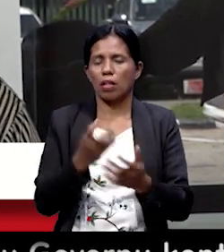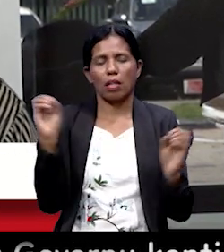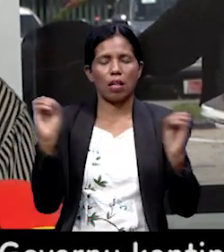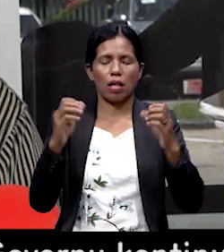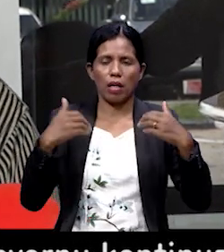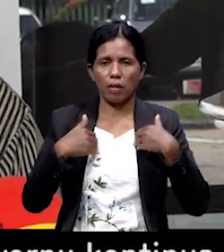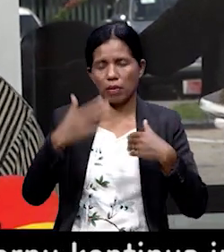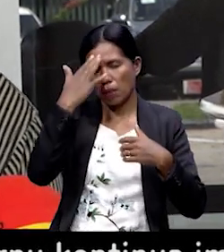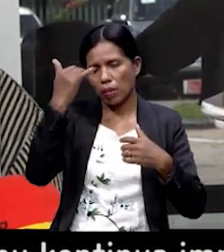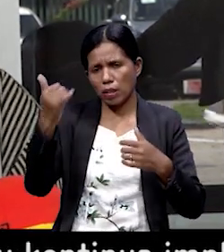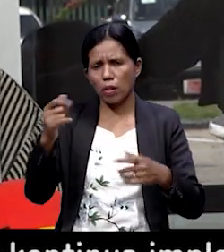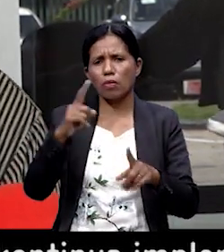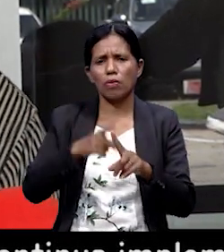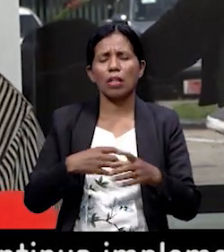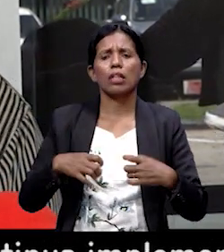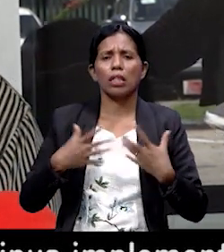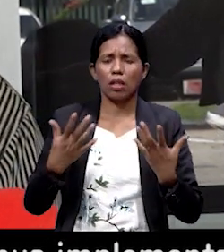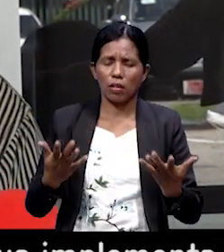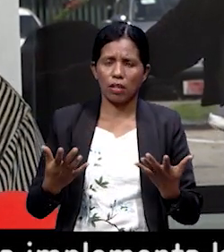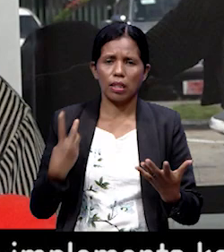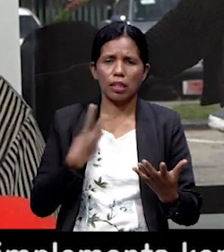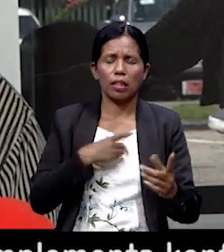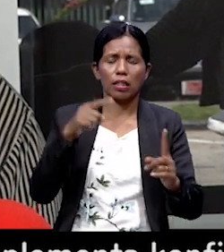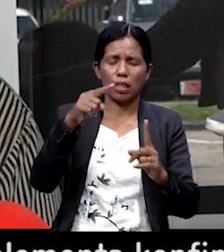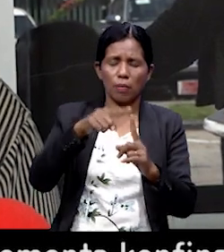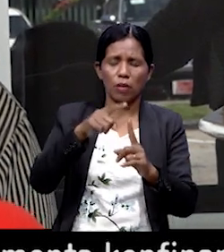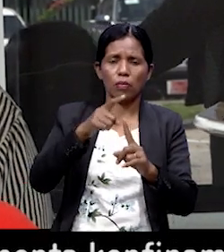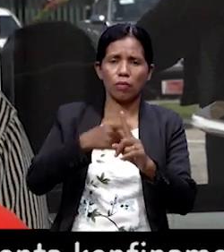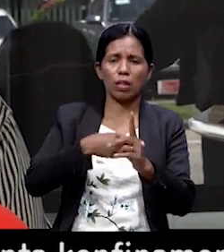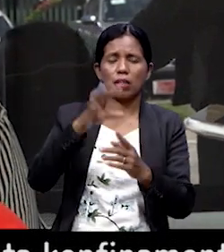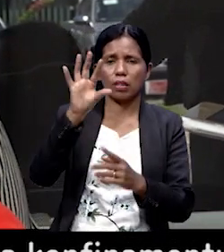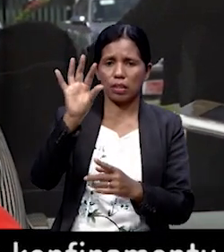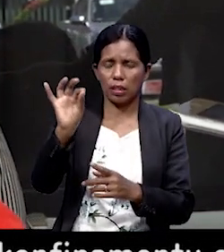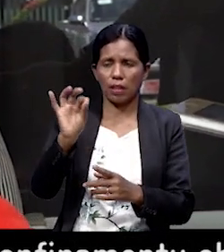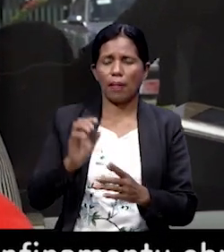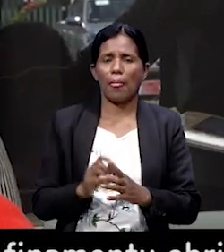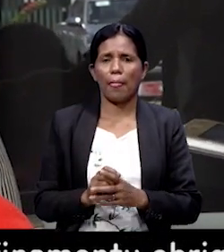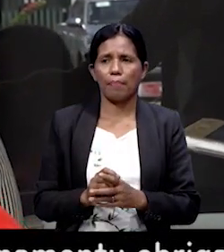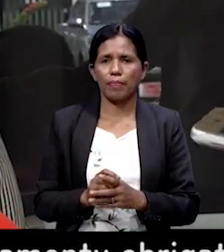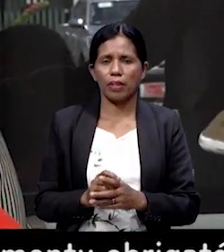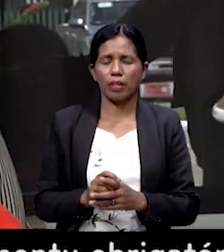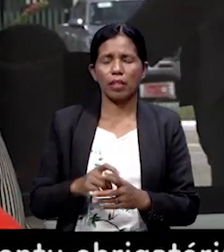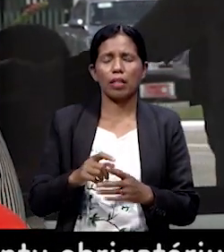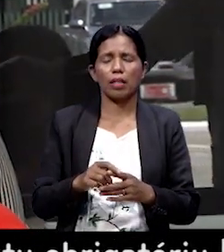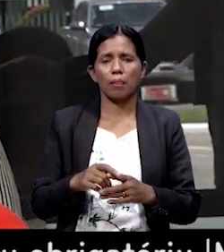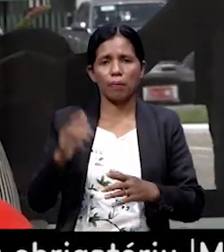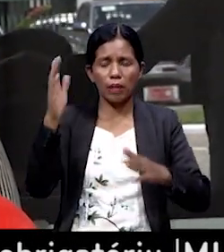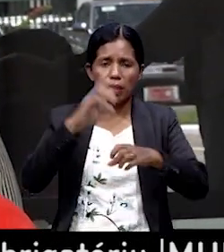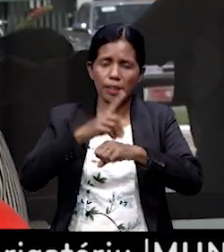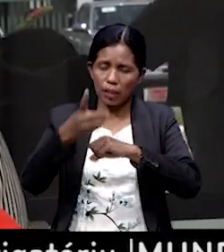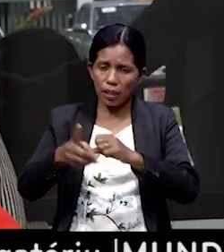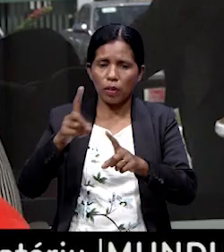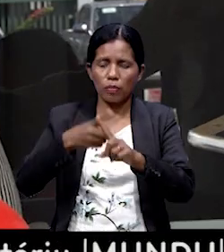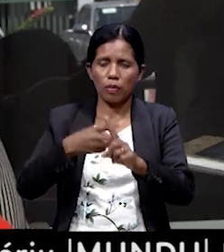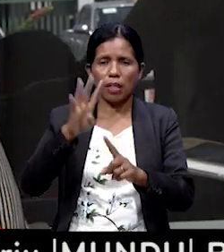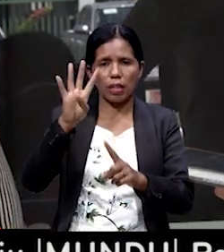fulan hira ona se ke agora ita tama na ya bulan 9 buatnya akontesi bulan 4 fulan